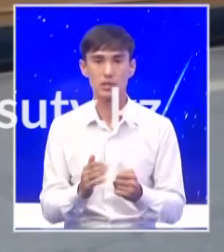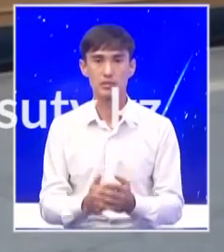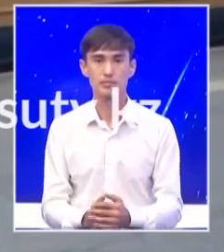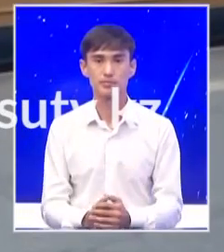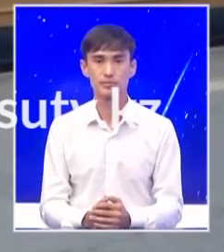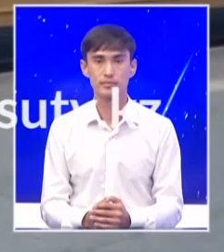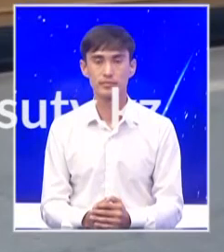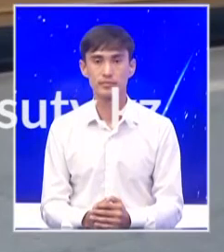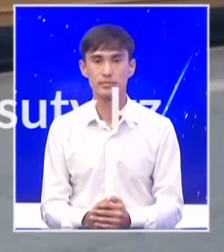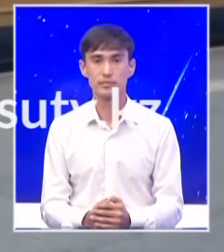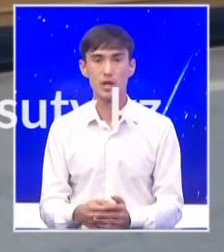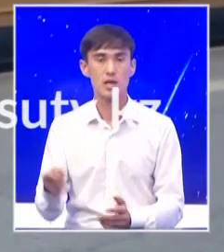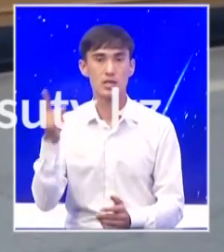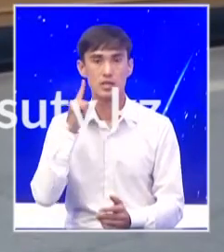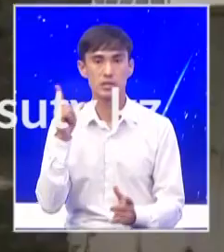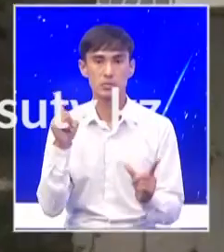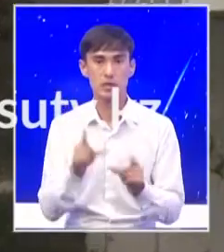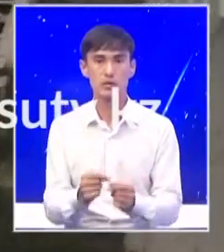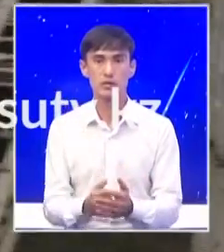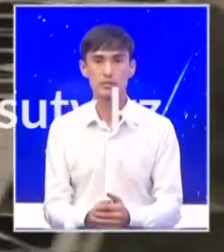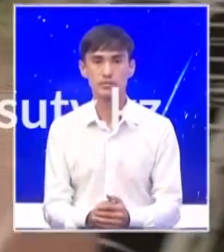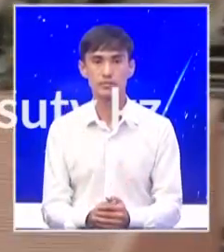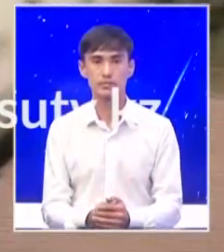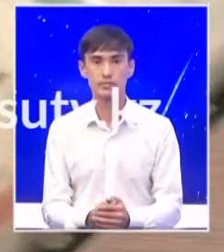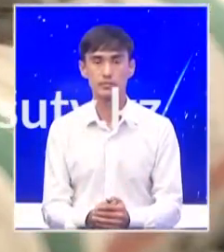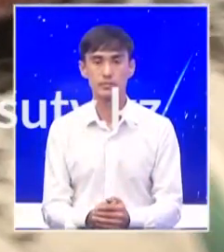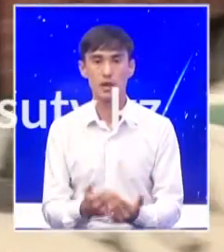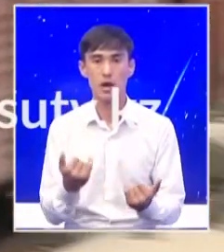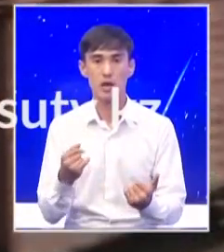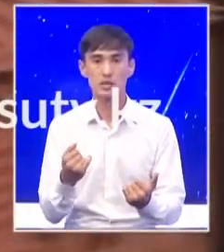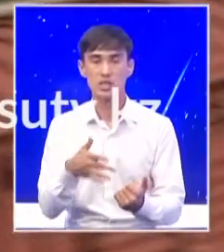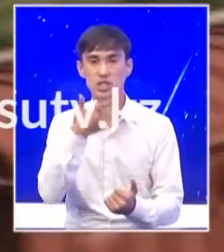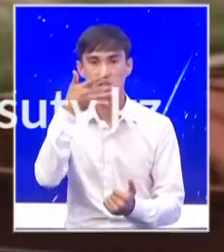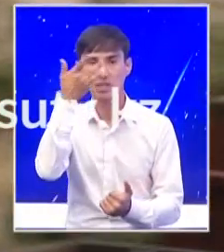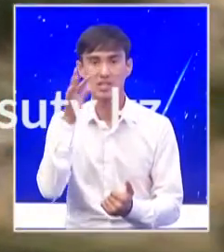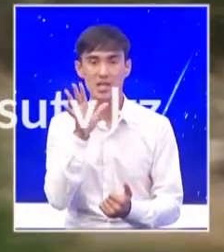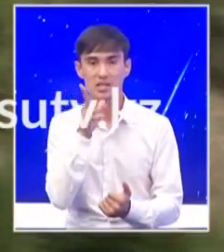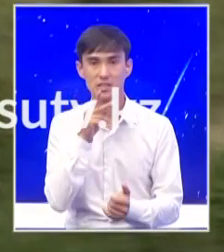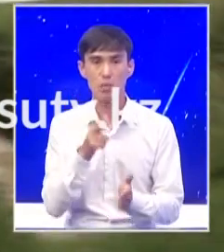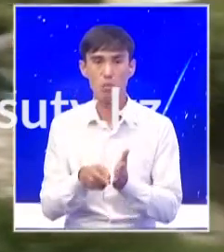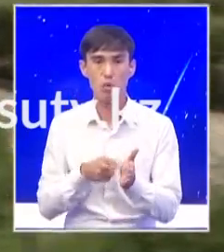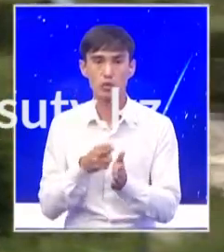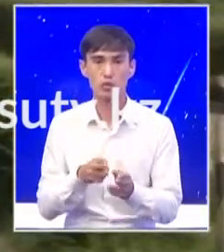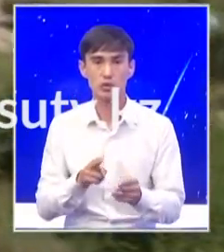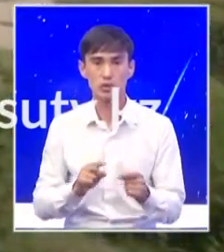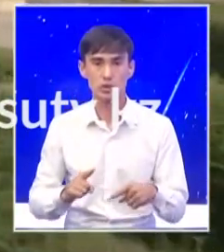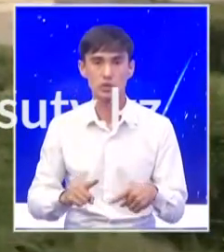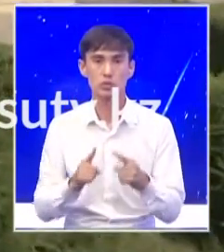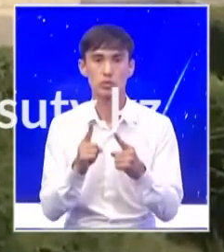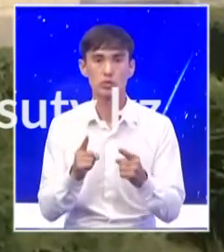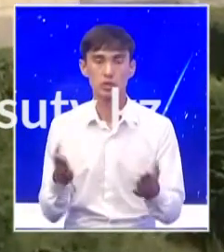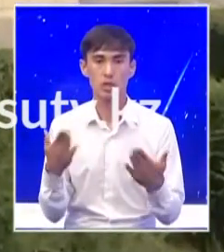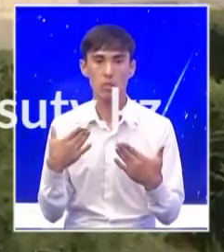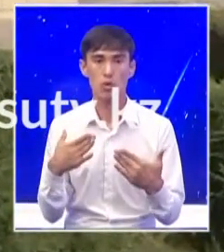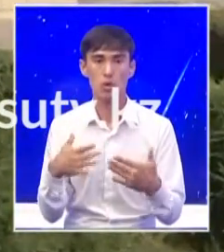көбейіп атыр. Адамдар естіп уже келіп атыр. Әсіресе жаз кезінде пойызды іске қосу демалуға баратын халық үшін